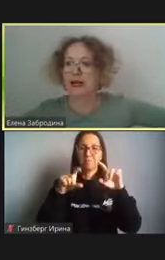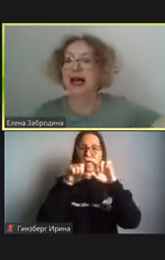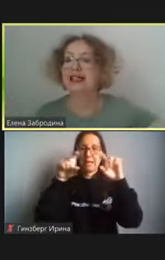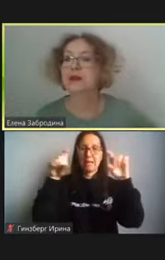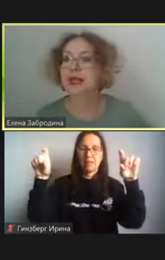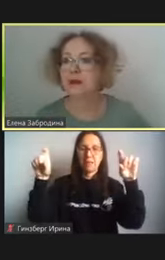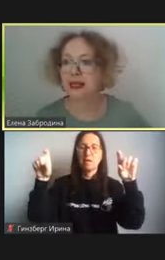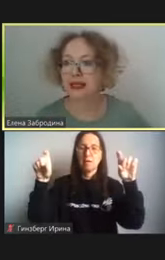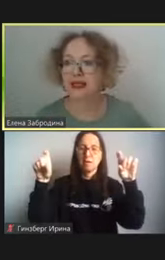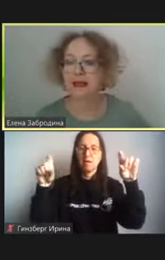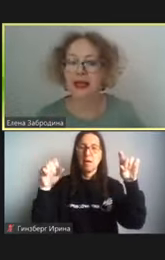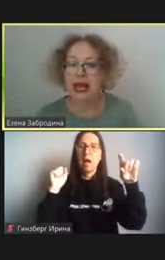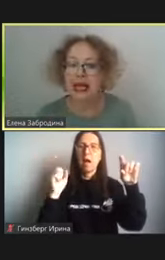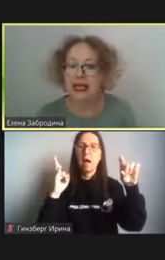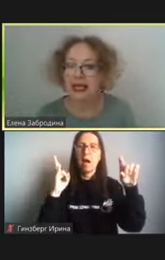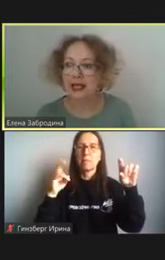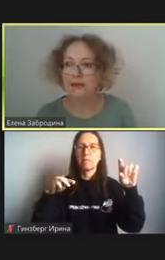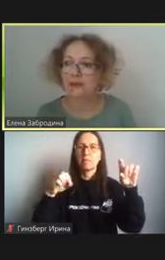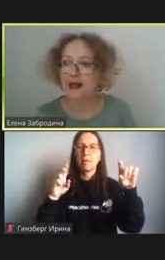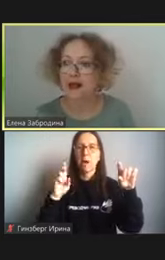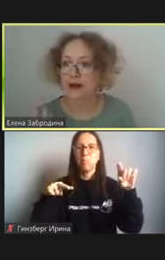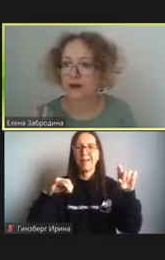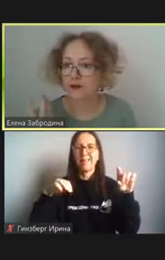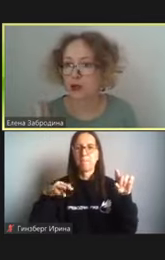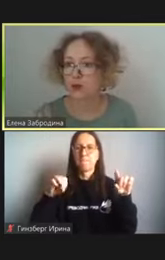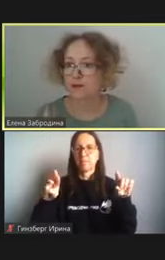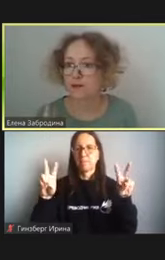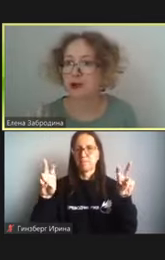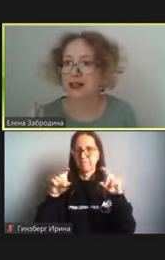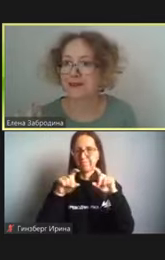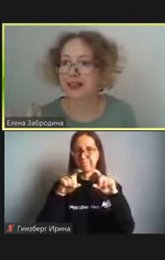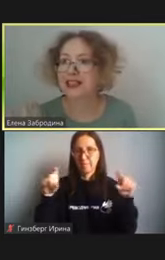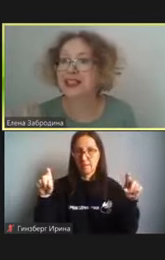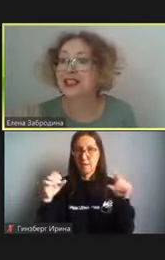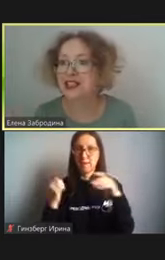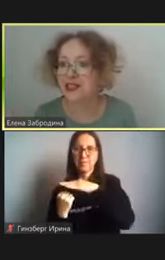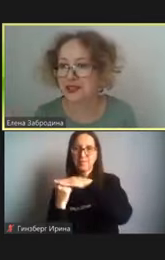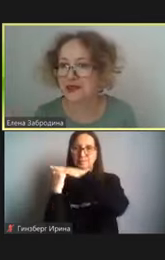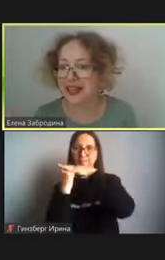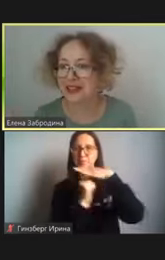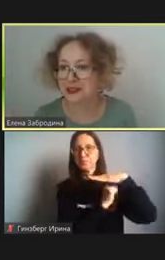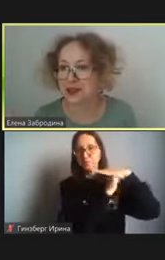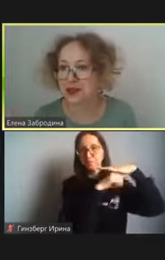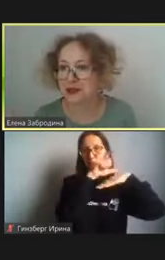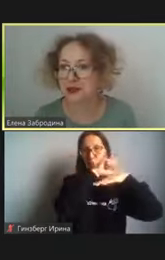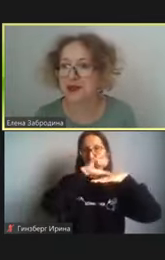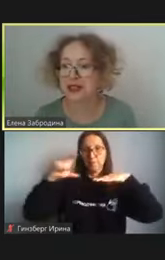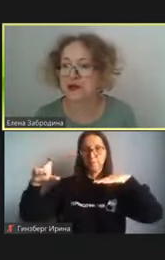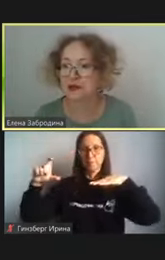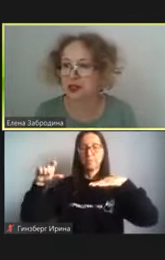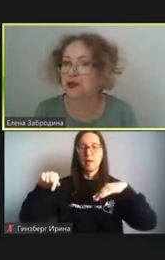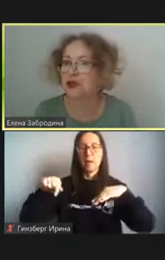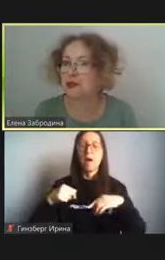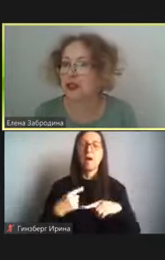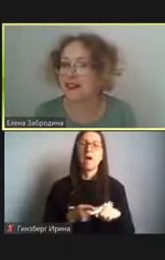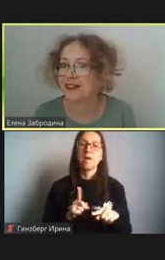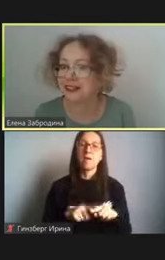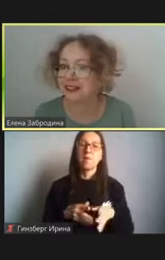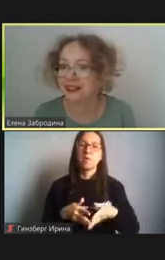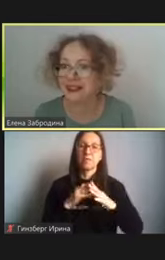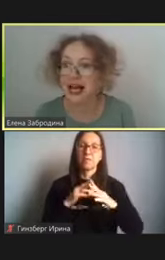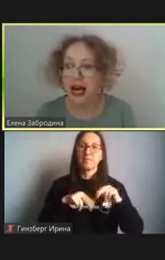линия, антаблемент. И в таком более классическом варианте архитектуры, да, в архитектуре